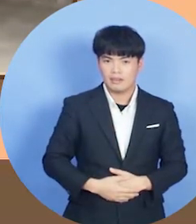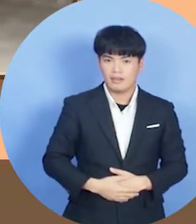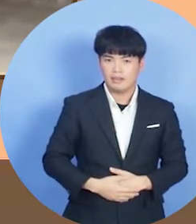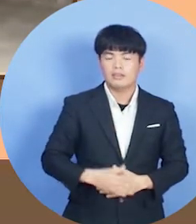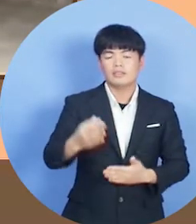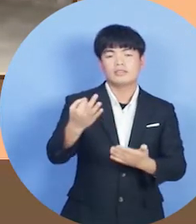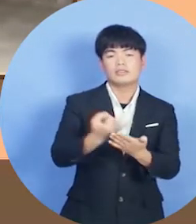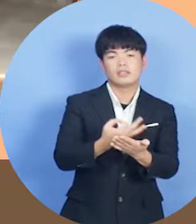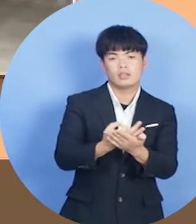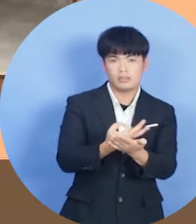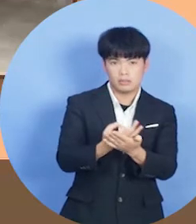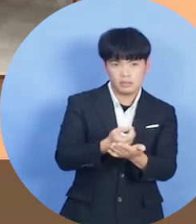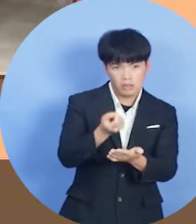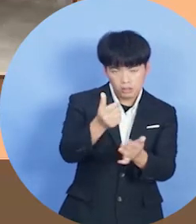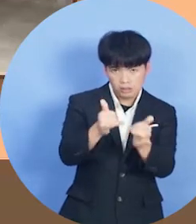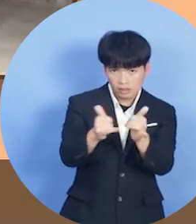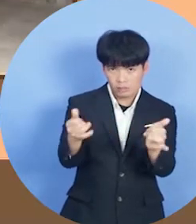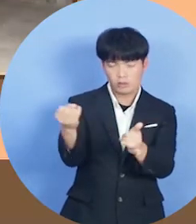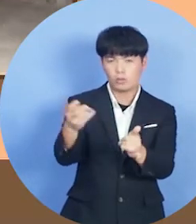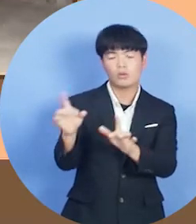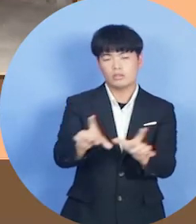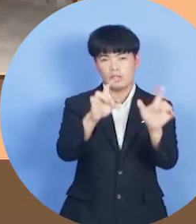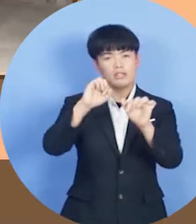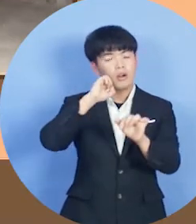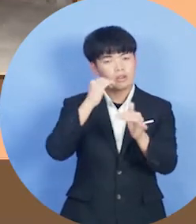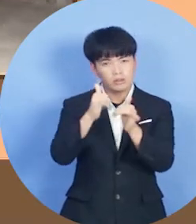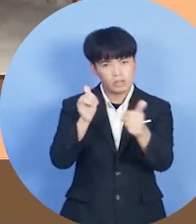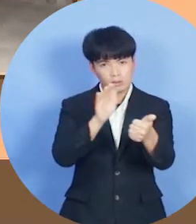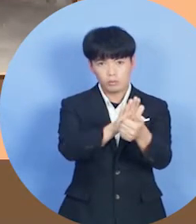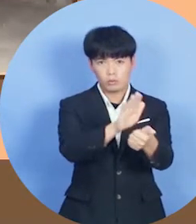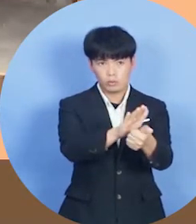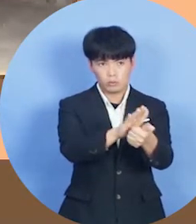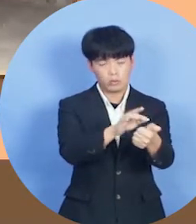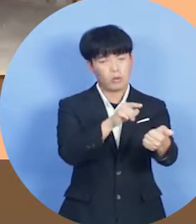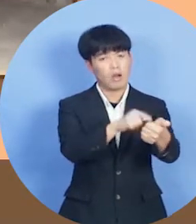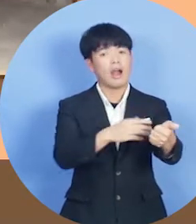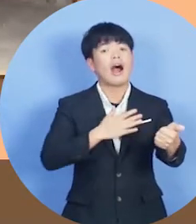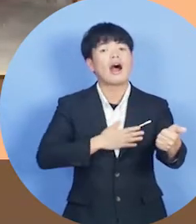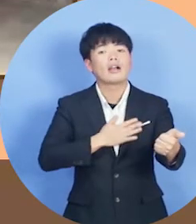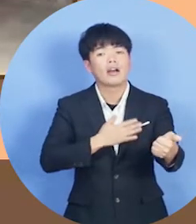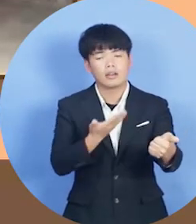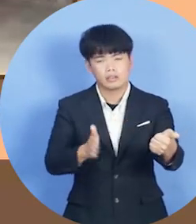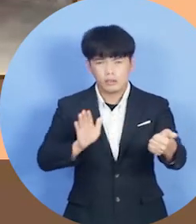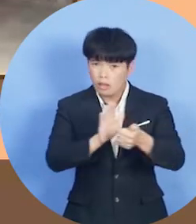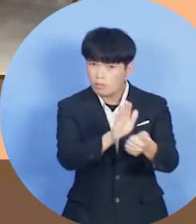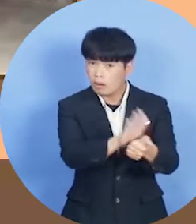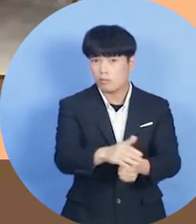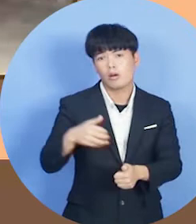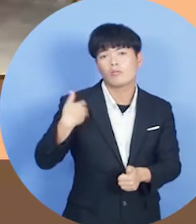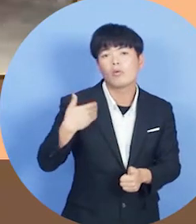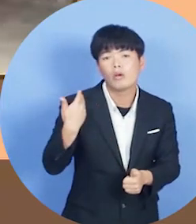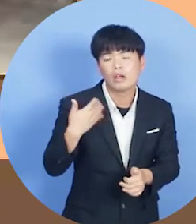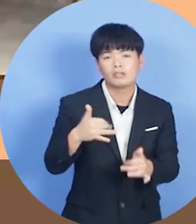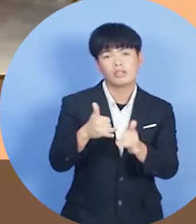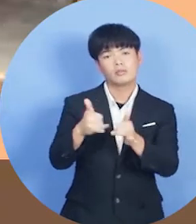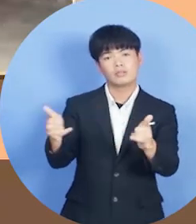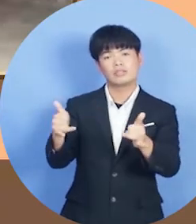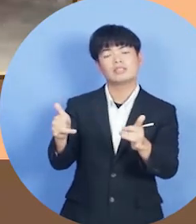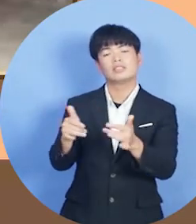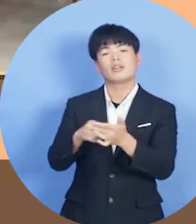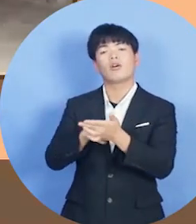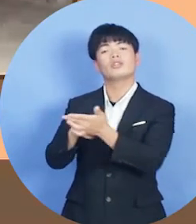일봉동 행복함은 생활이 어려운 이웃을 알고 있지만 도울 방법을 찾지 못하고 고민하고 있는 주민들이 직접 건의할 수